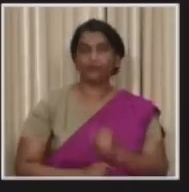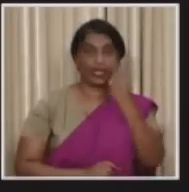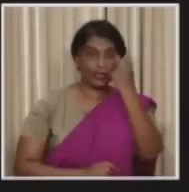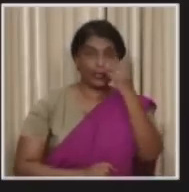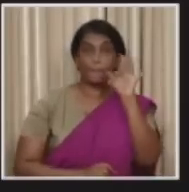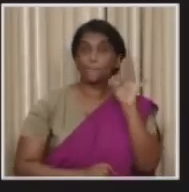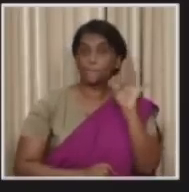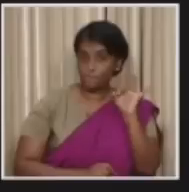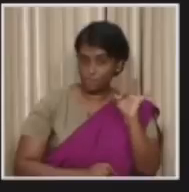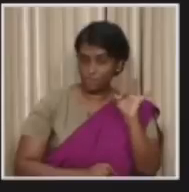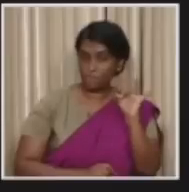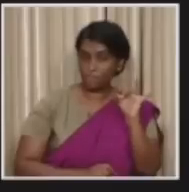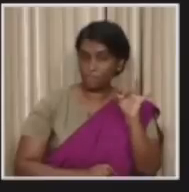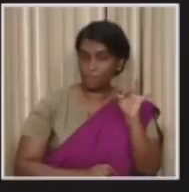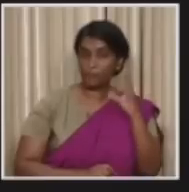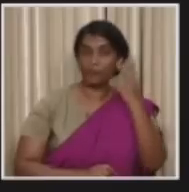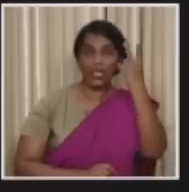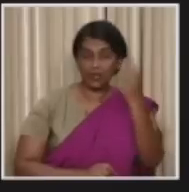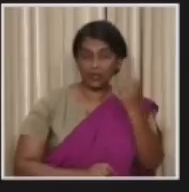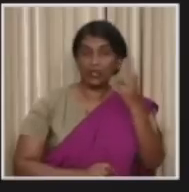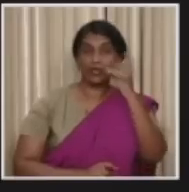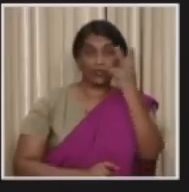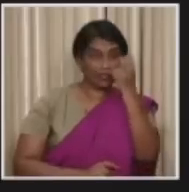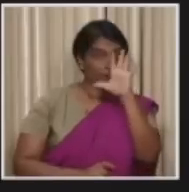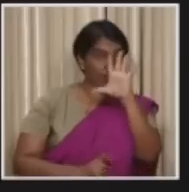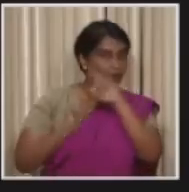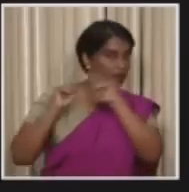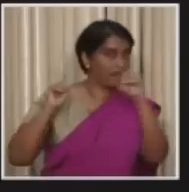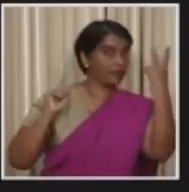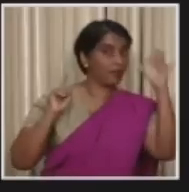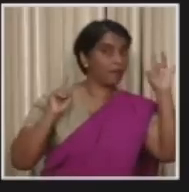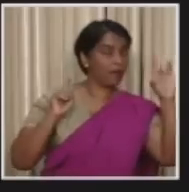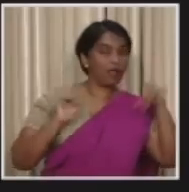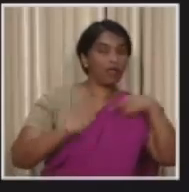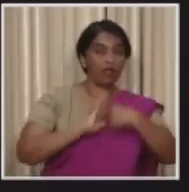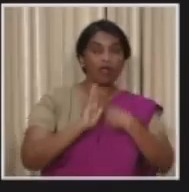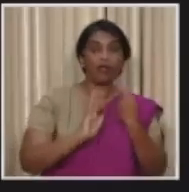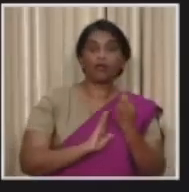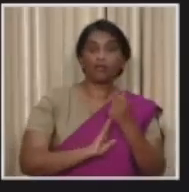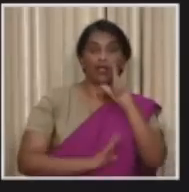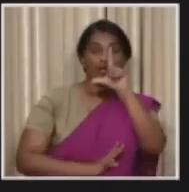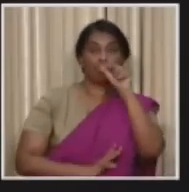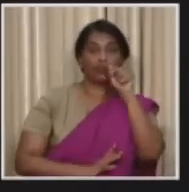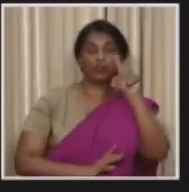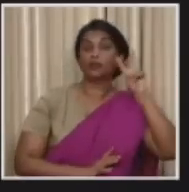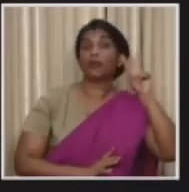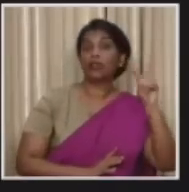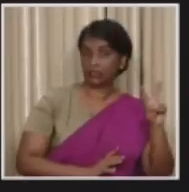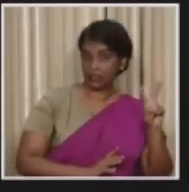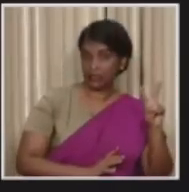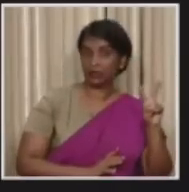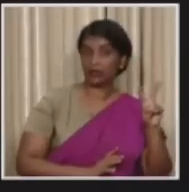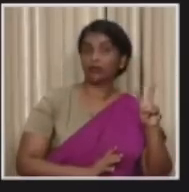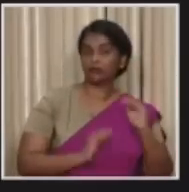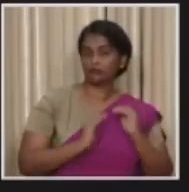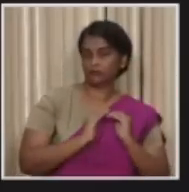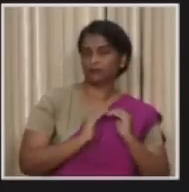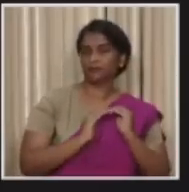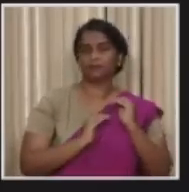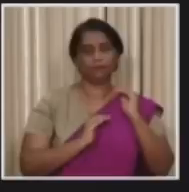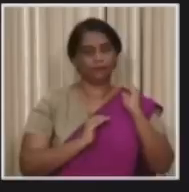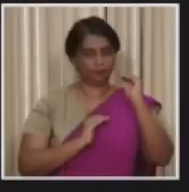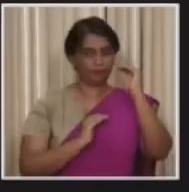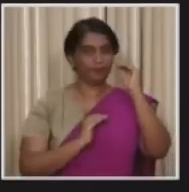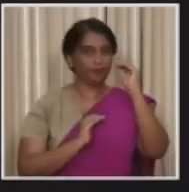2015 wenakota 2005 ඉඳලා 2015 වෙනකොට ලංකාවේ ආර්ථිකය 7.2%කට වර්ධනය වුණා